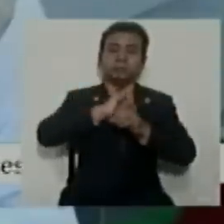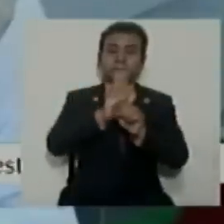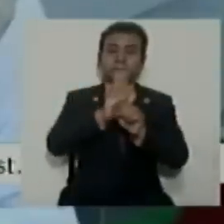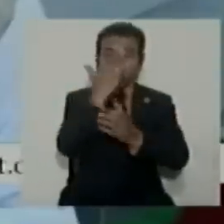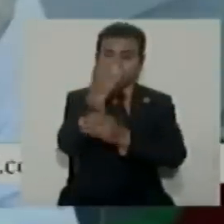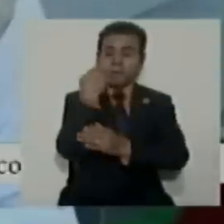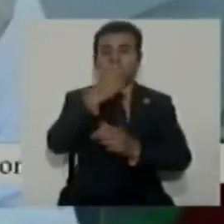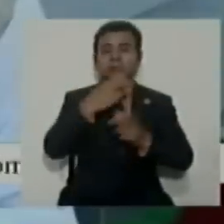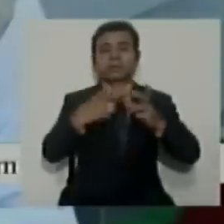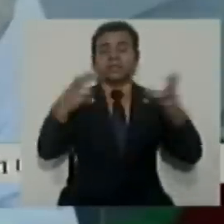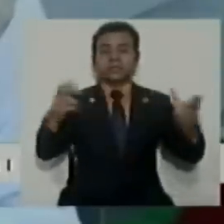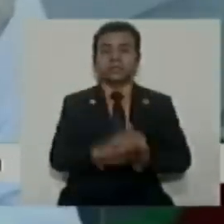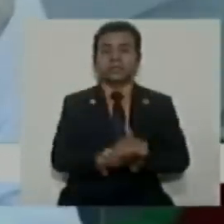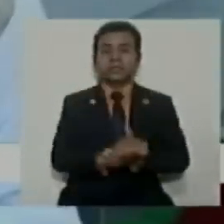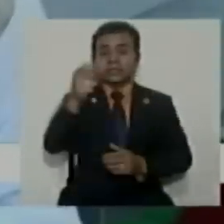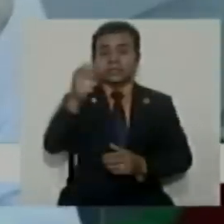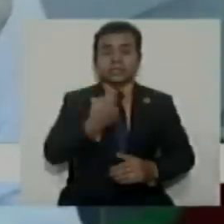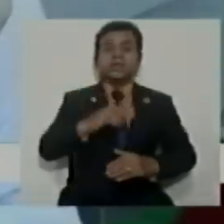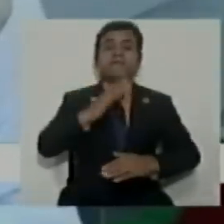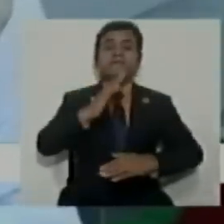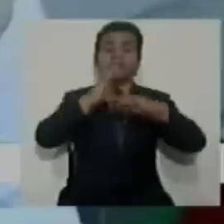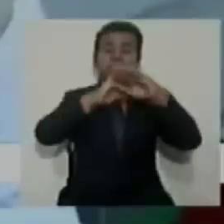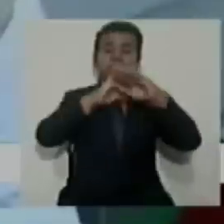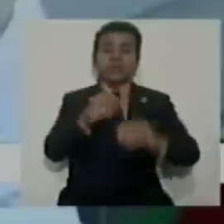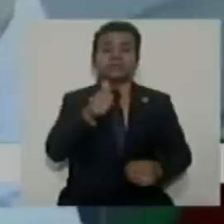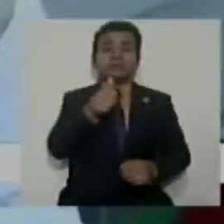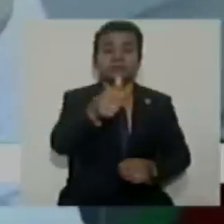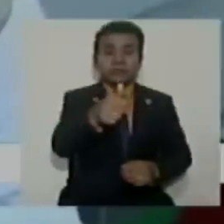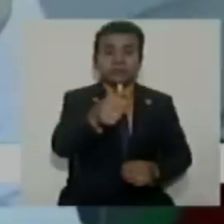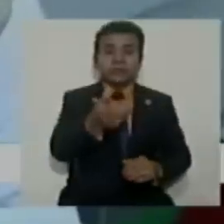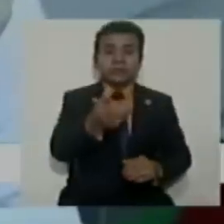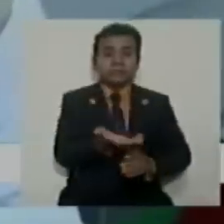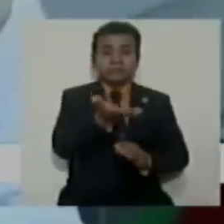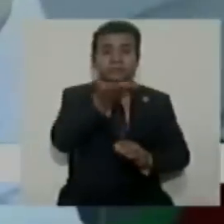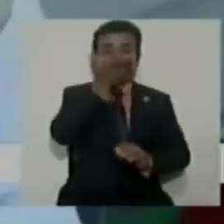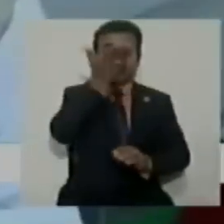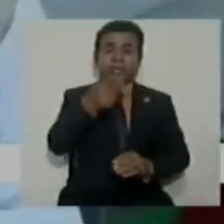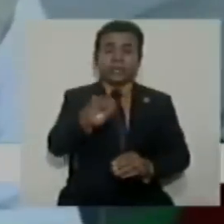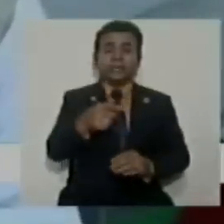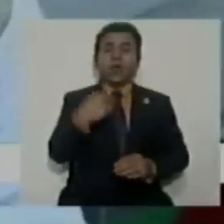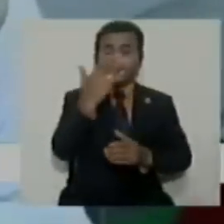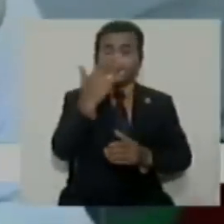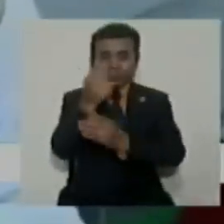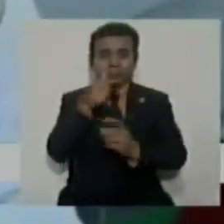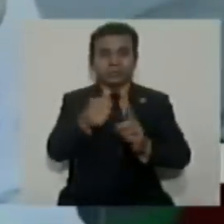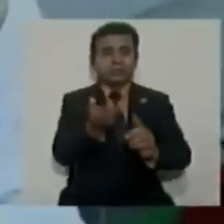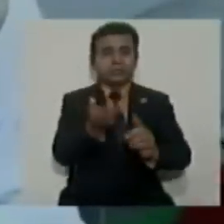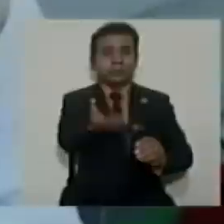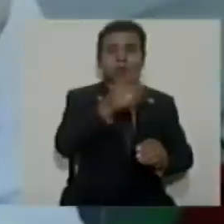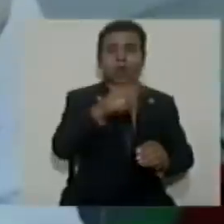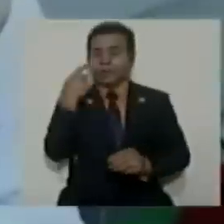হ্যান্ডেল, দরজার হ্যান্ডেল, সেগুলো স্যানিটাইজ করে রাখুন। এগুলো সংক্রমণের উৎস। দেশের